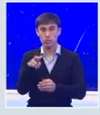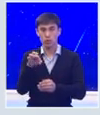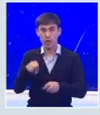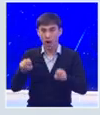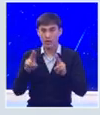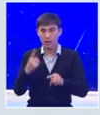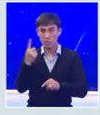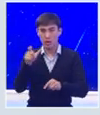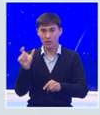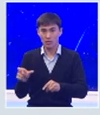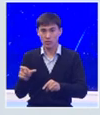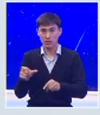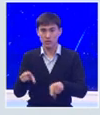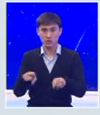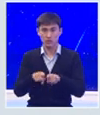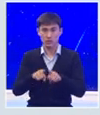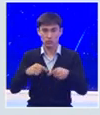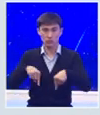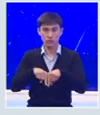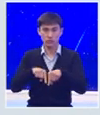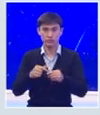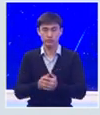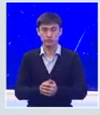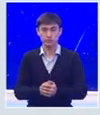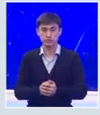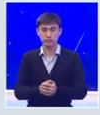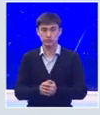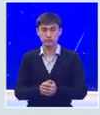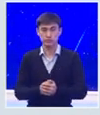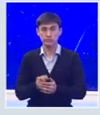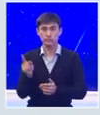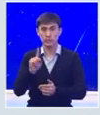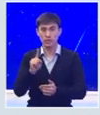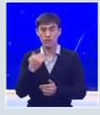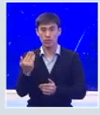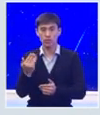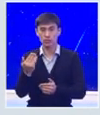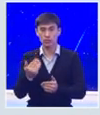арнайы бір адамға орналастырып отырған сияқты, ұйымдастыру. Неге оны